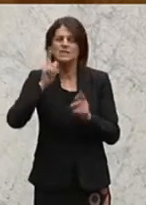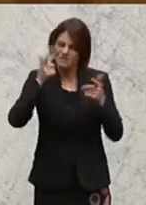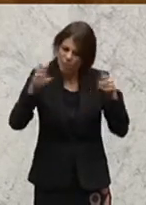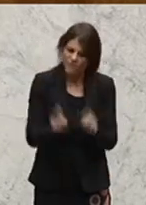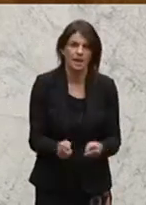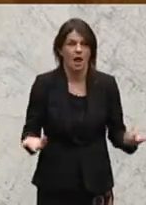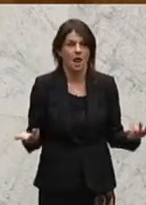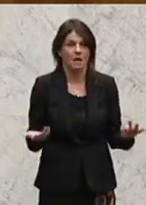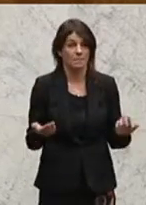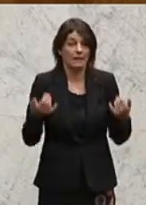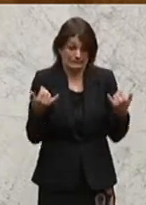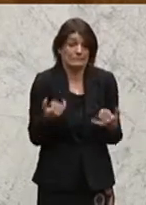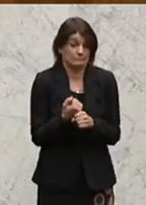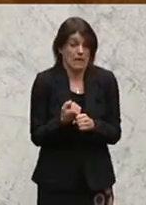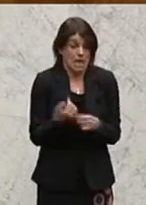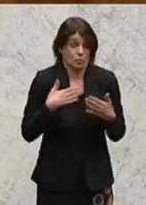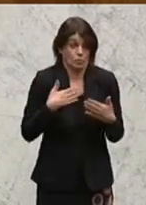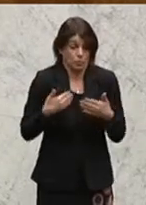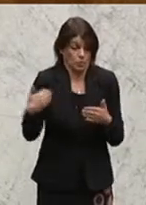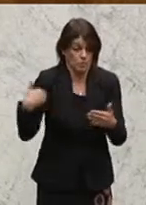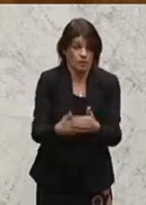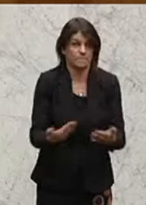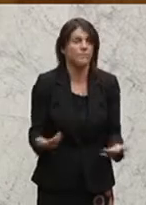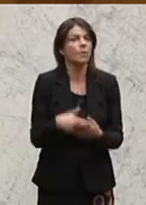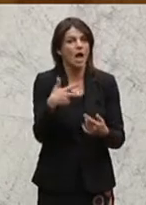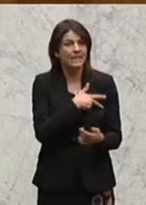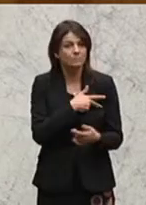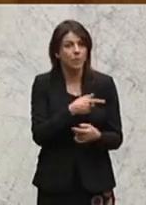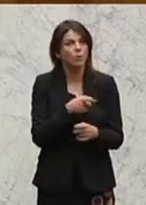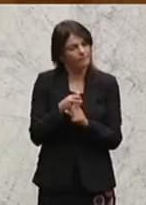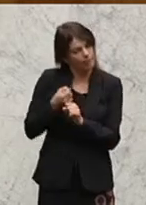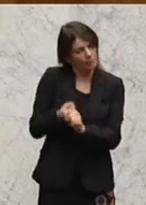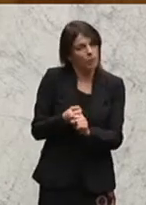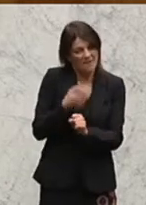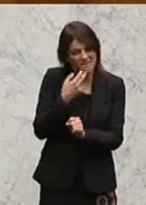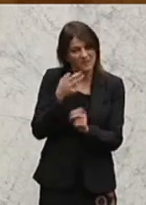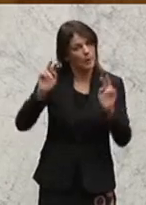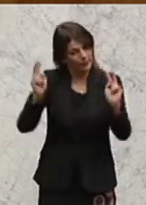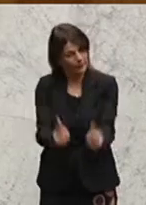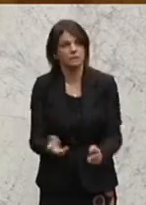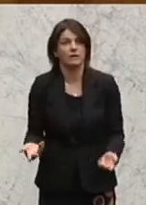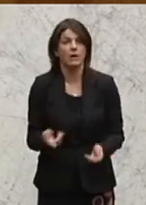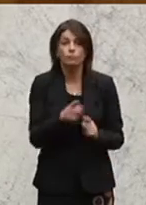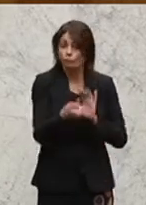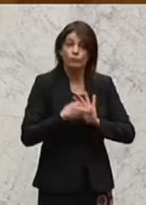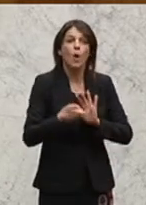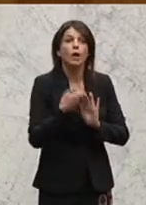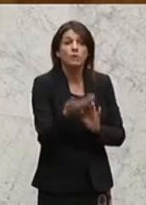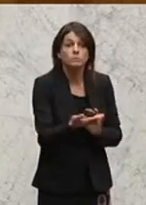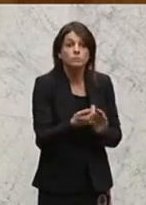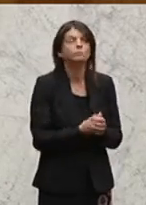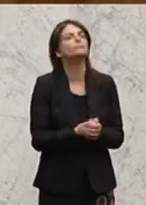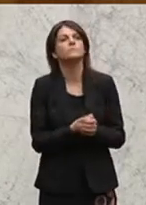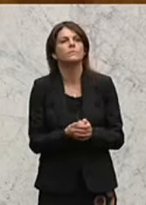das passiert derzeit. Das passiert derzeit und die SPÖ macht das auch mit Nachdruck. Wenn Sie schon einfordern